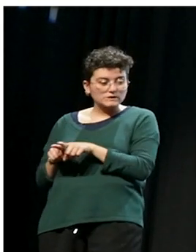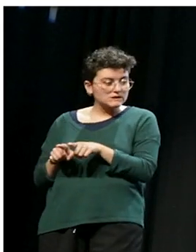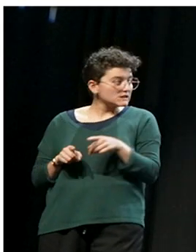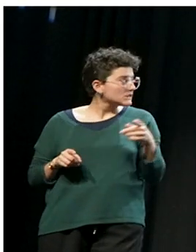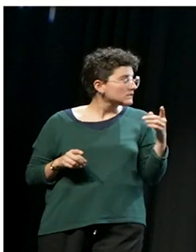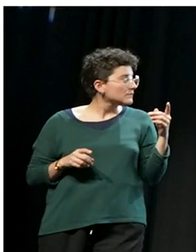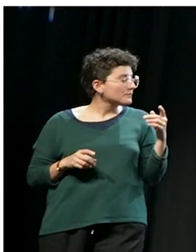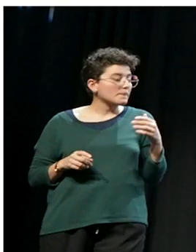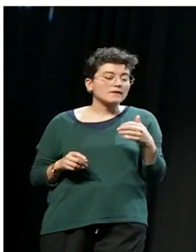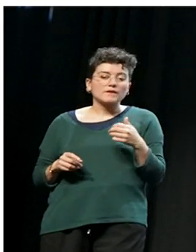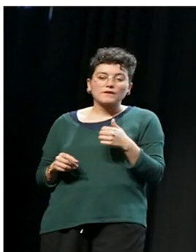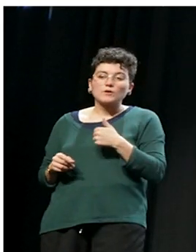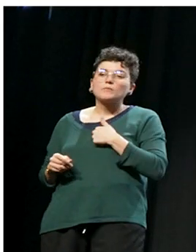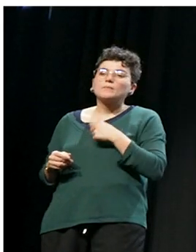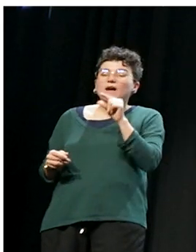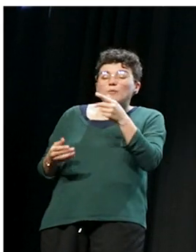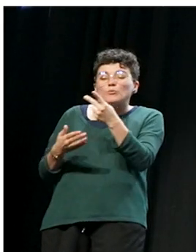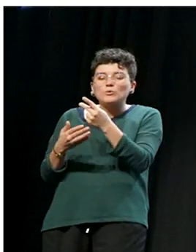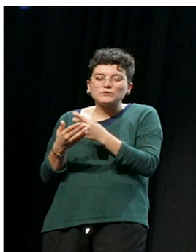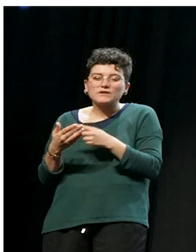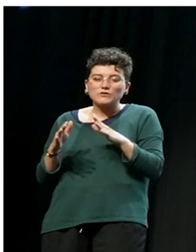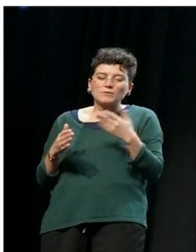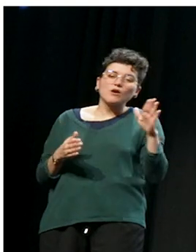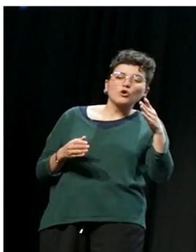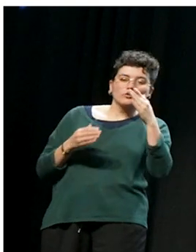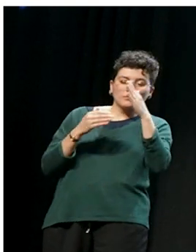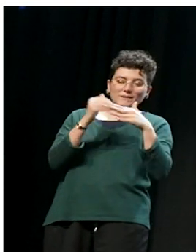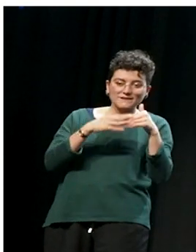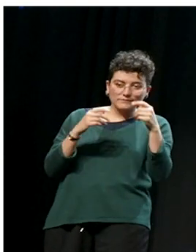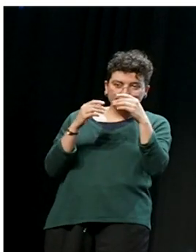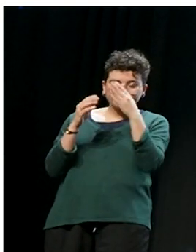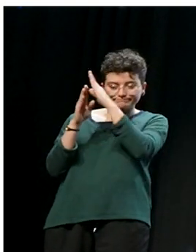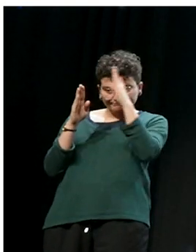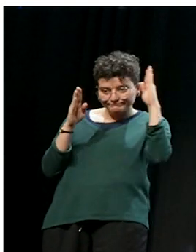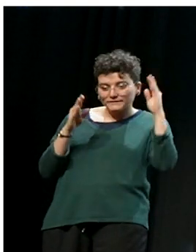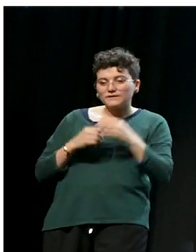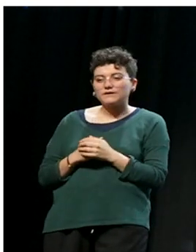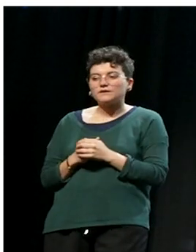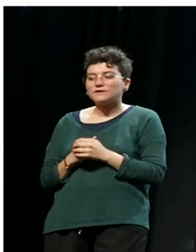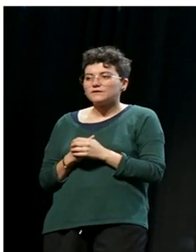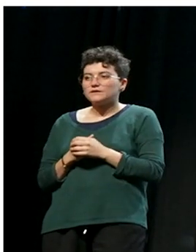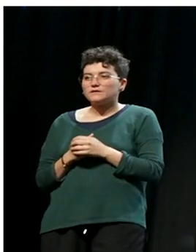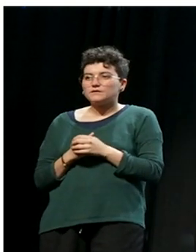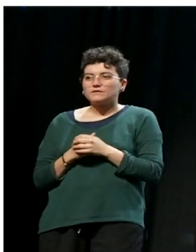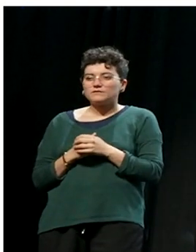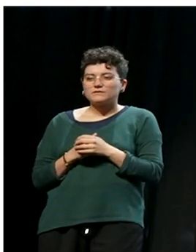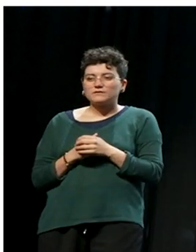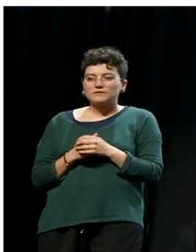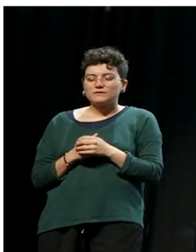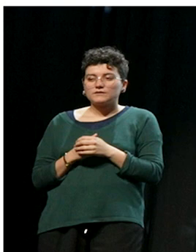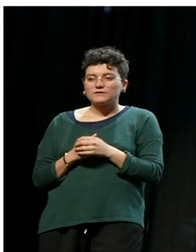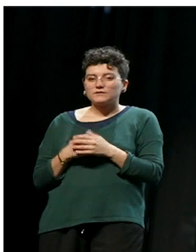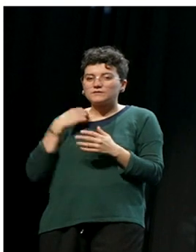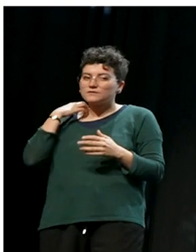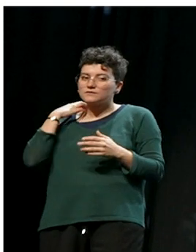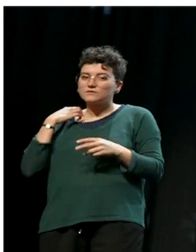artistique, designer, mais je suis un peu illustrateur, ce n'est pas que de l'exécution, on n'est pas que des exécutants. Et donc ça, c'est très très dur à, tu sais, c'est très dur à vendre. Tu sais, tu dis,